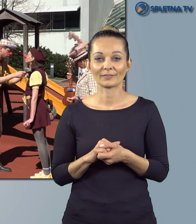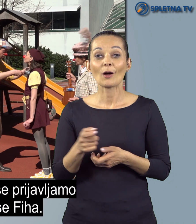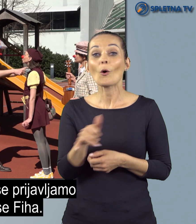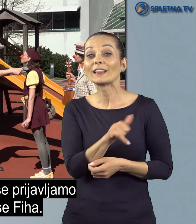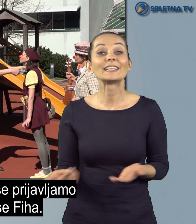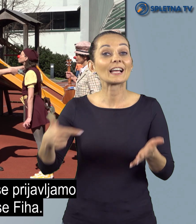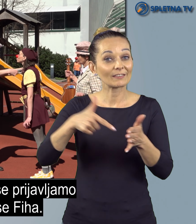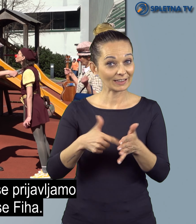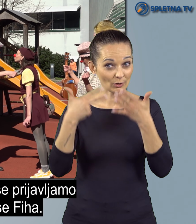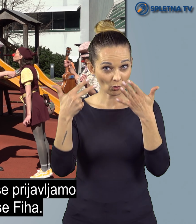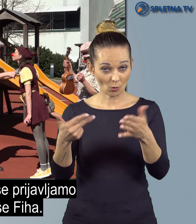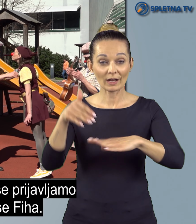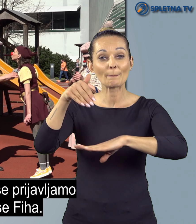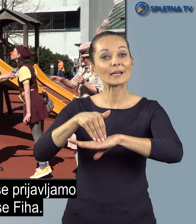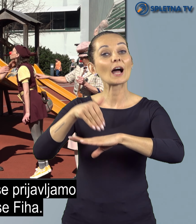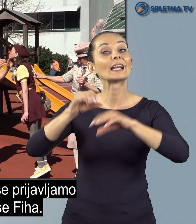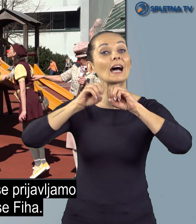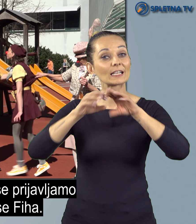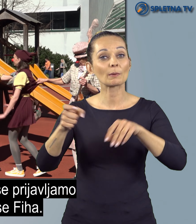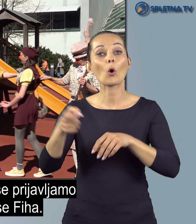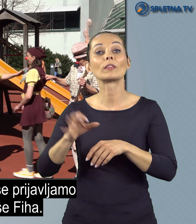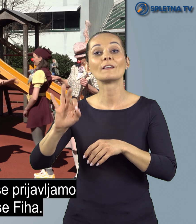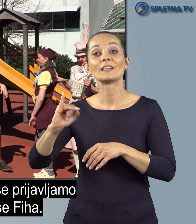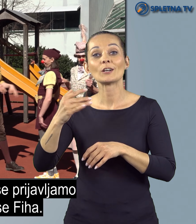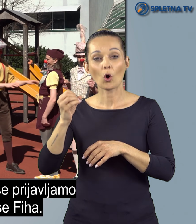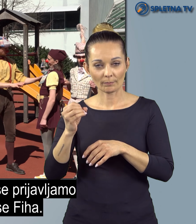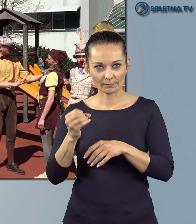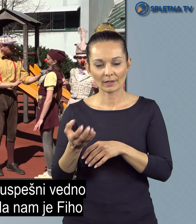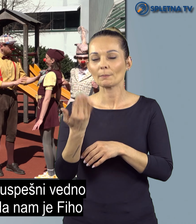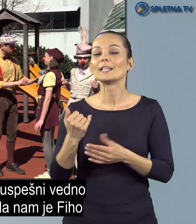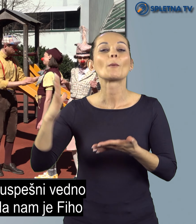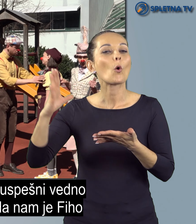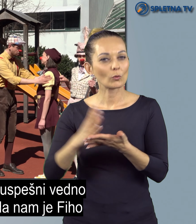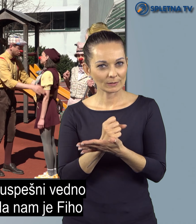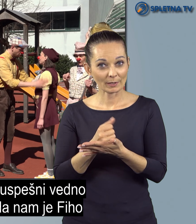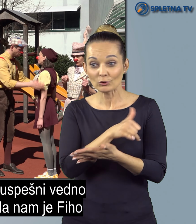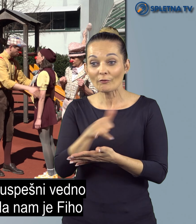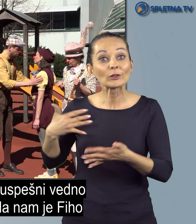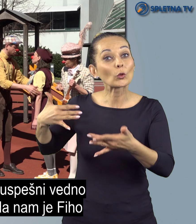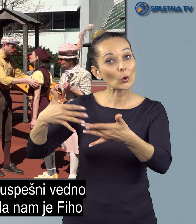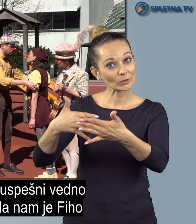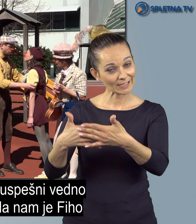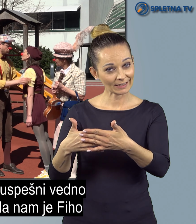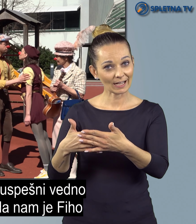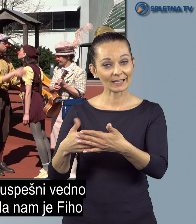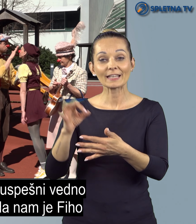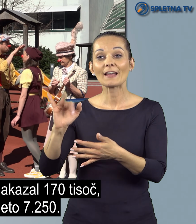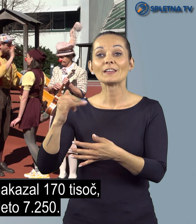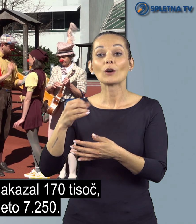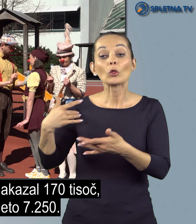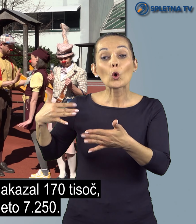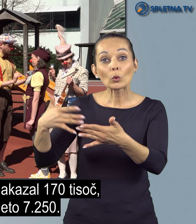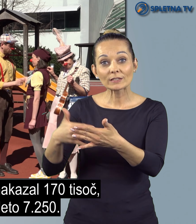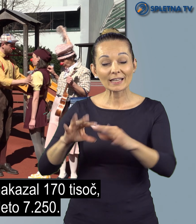In od leta 2008 se prijavljamo na razpise FIHO. Bili smo pri tem uspešni vedno do zdaj, tako da nam je FIHO